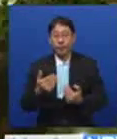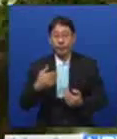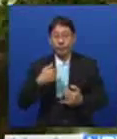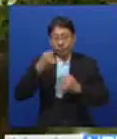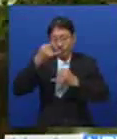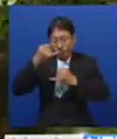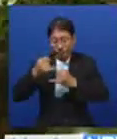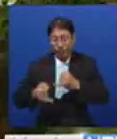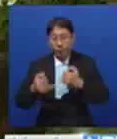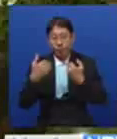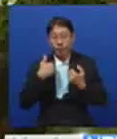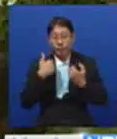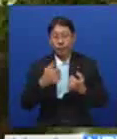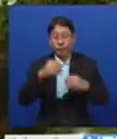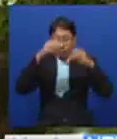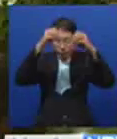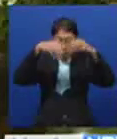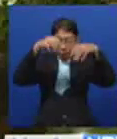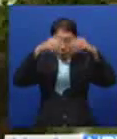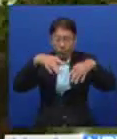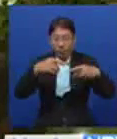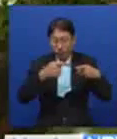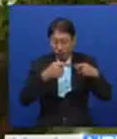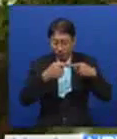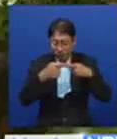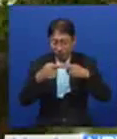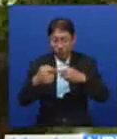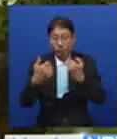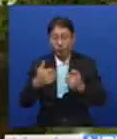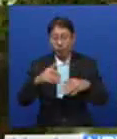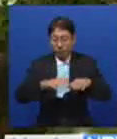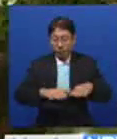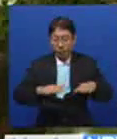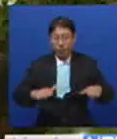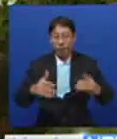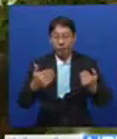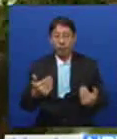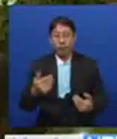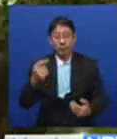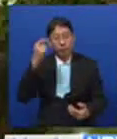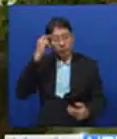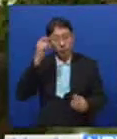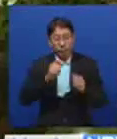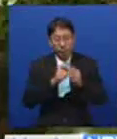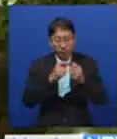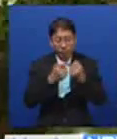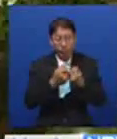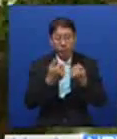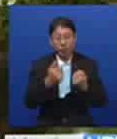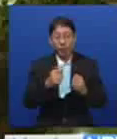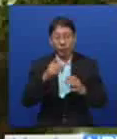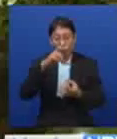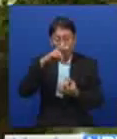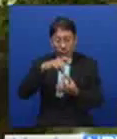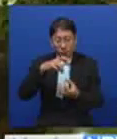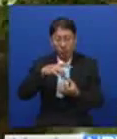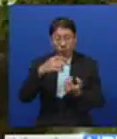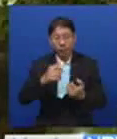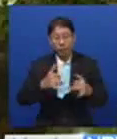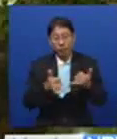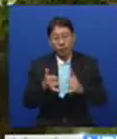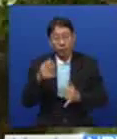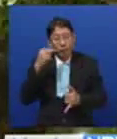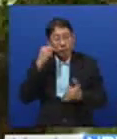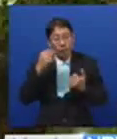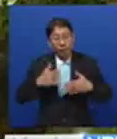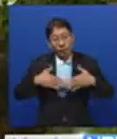ท้ายวันนี้ค่ะหลังจากที่ฝนตกลงมาอย่างต่อเนื่องนะคะวันนี้เด็กๆหลายคนค่ะในอำเภอสวรรคโลกก็ออกมาเล่นน้ำกันคลายร้อนแล้ว